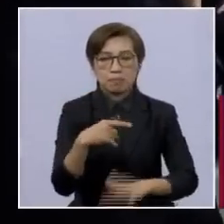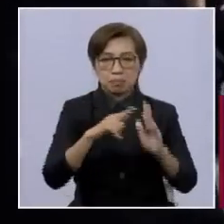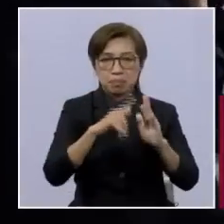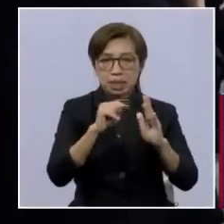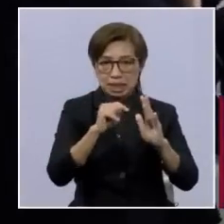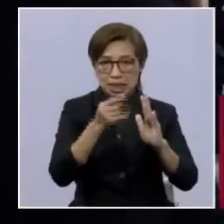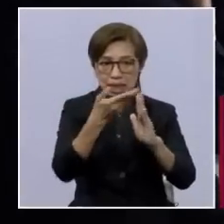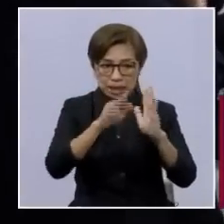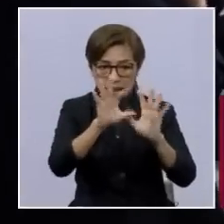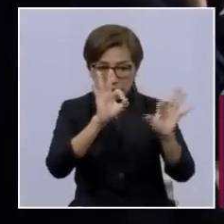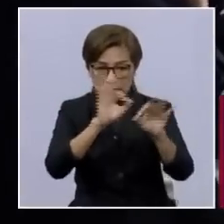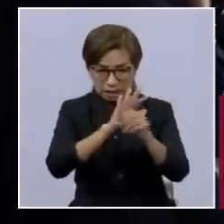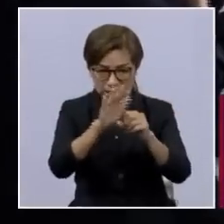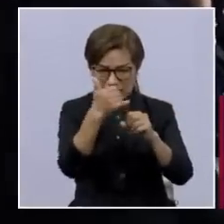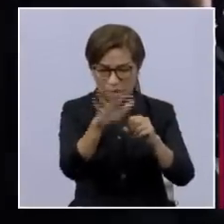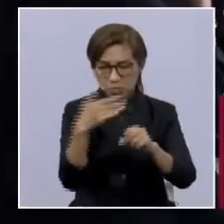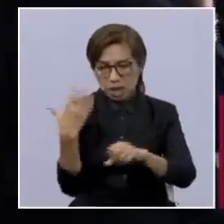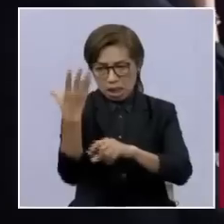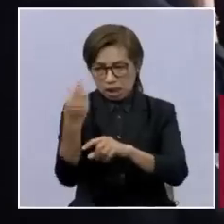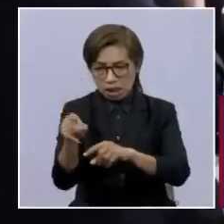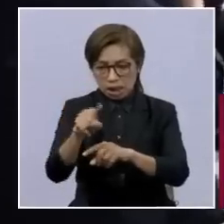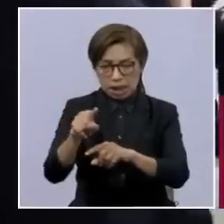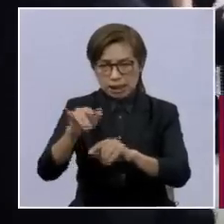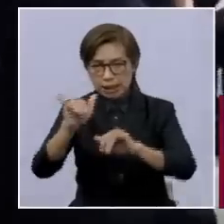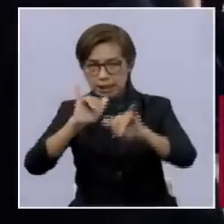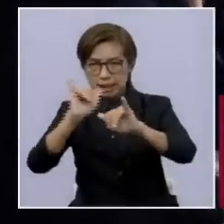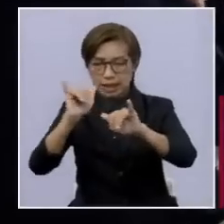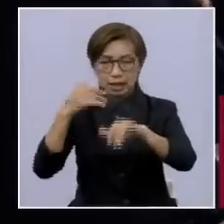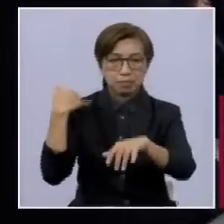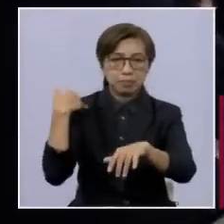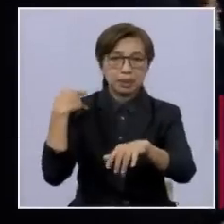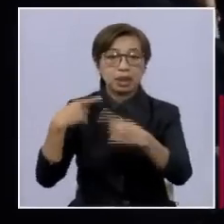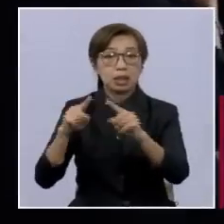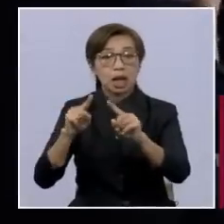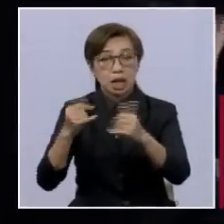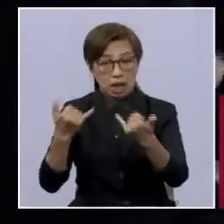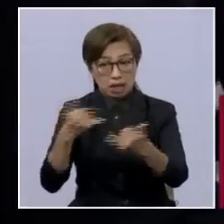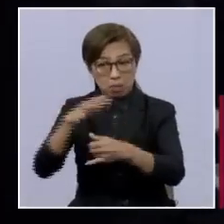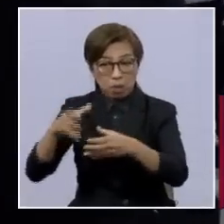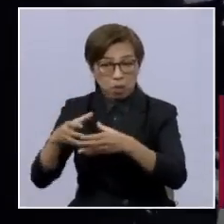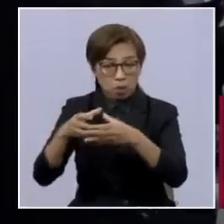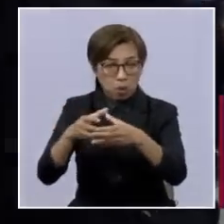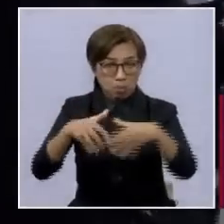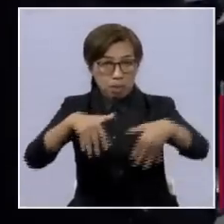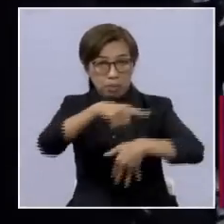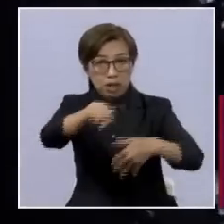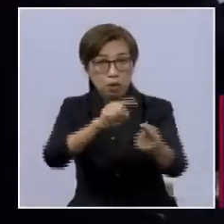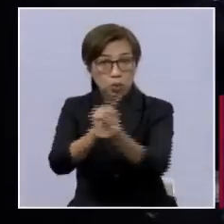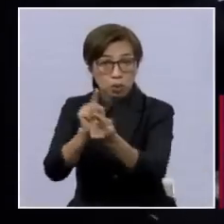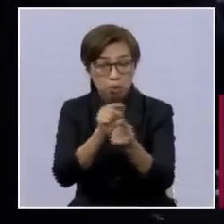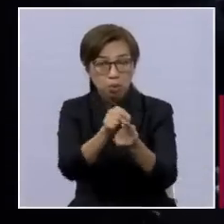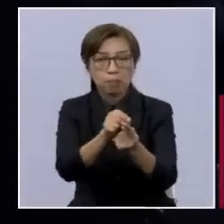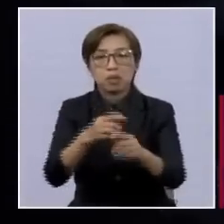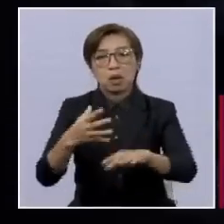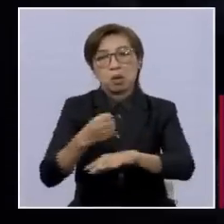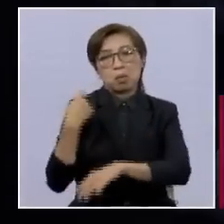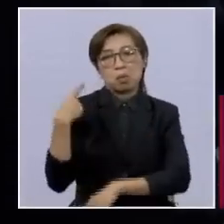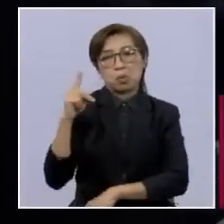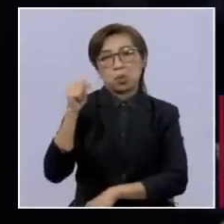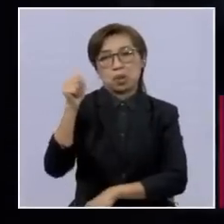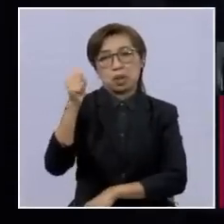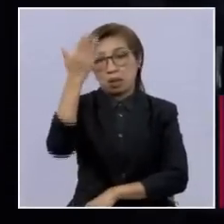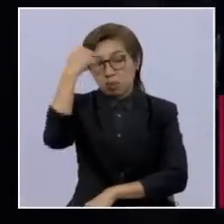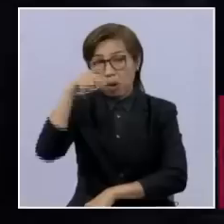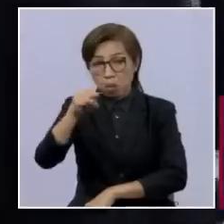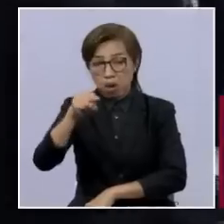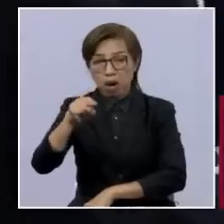ครับพอลงพื้นที่แบบนี้ก็เลยได้อานิสงส์เรื่องของการเมืองไปในตัวครับเพราะว่าทันทีที่บิ๊กตู่กับคณะไปล